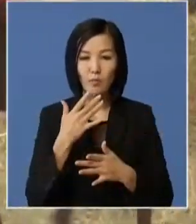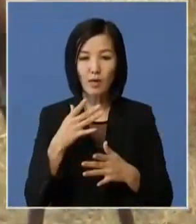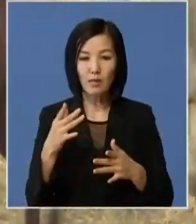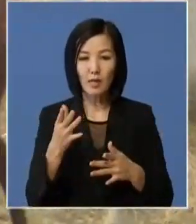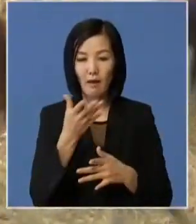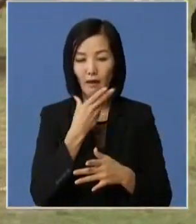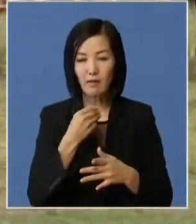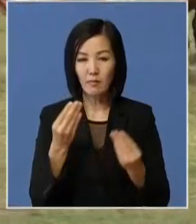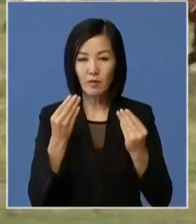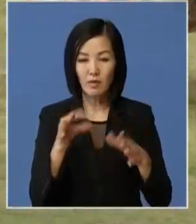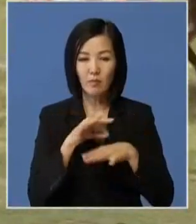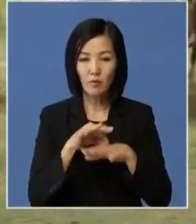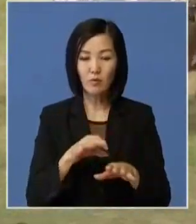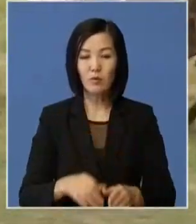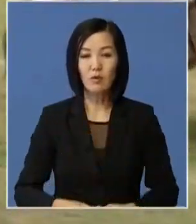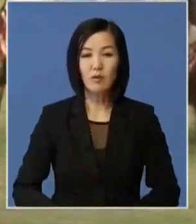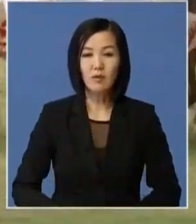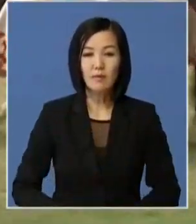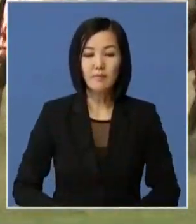ерекше көрік берді.